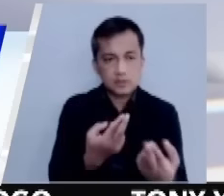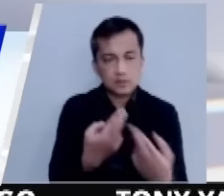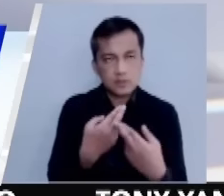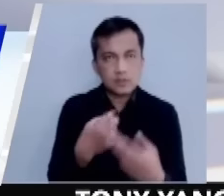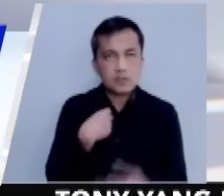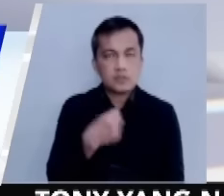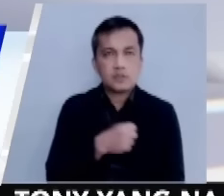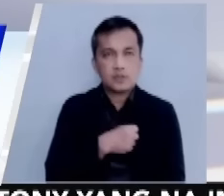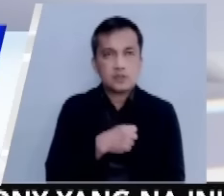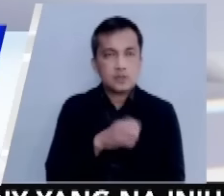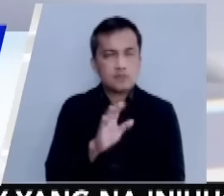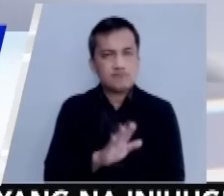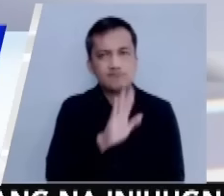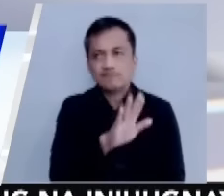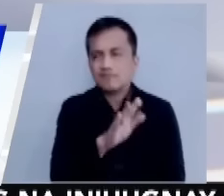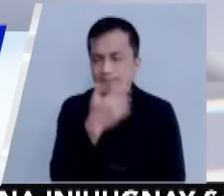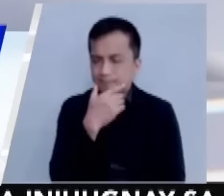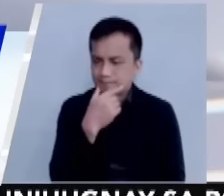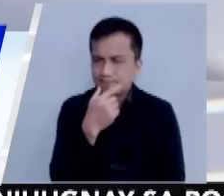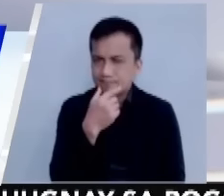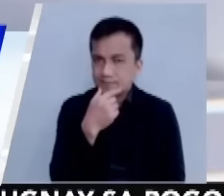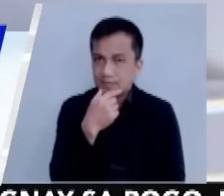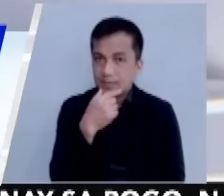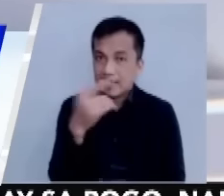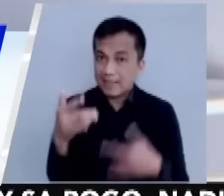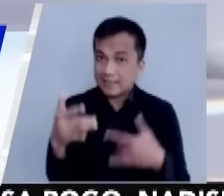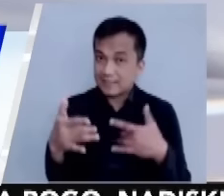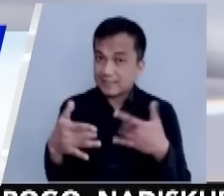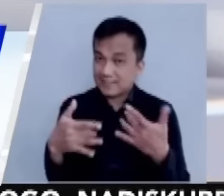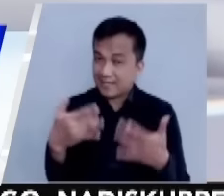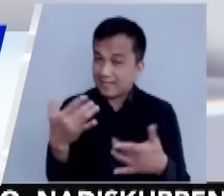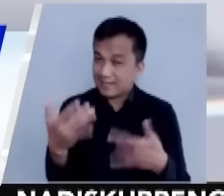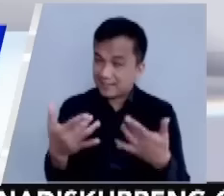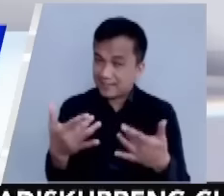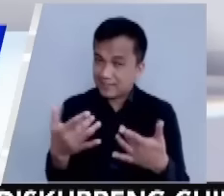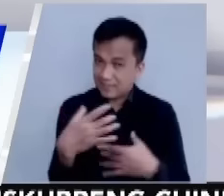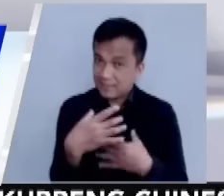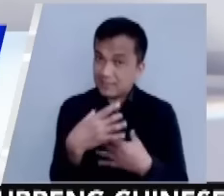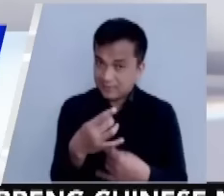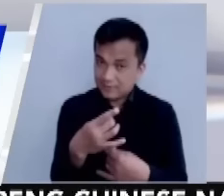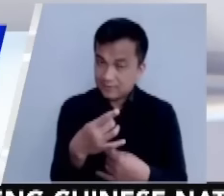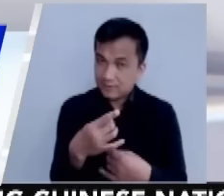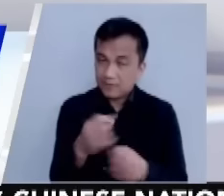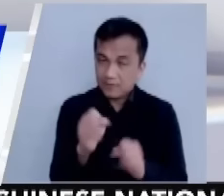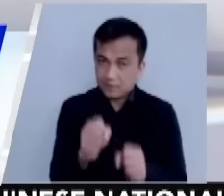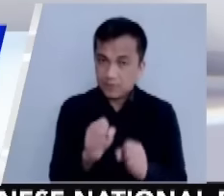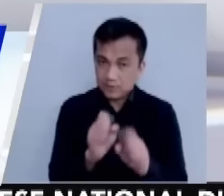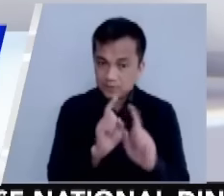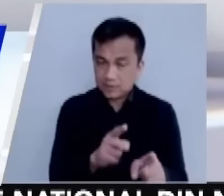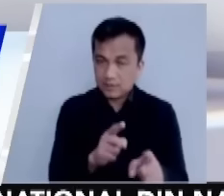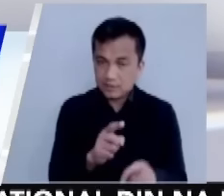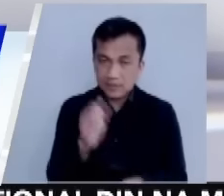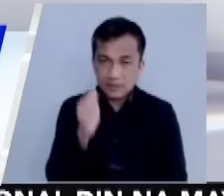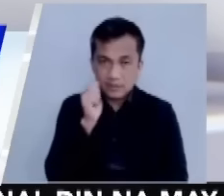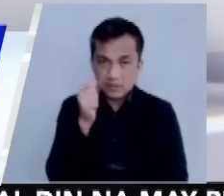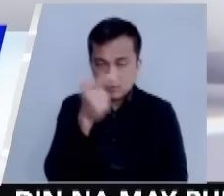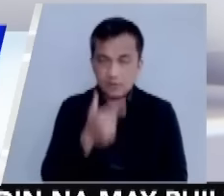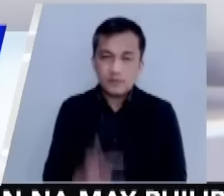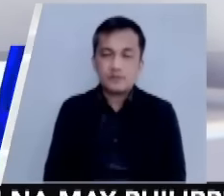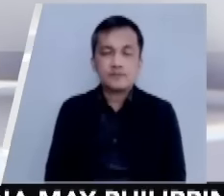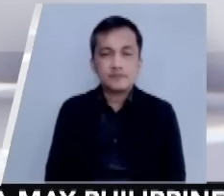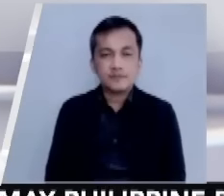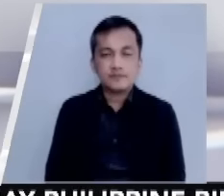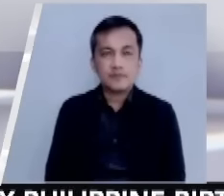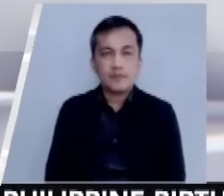ay excited o interesado sa maaring sabihin nitong si Alice Goh. At katunayan,